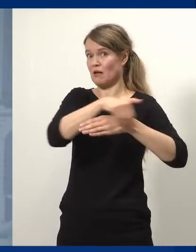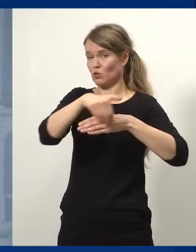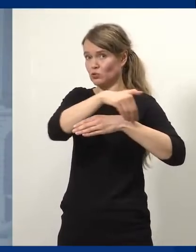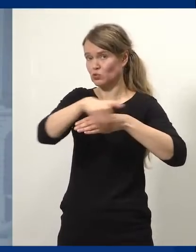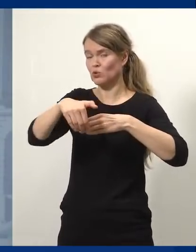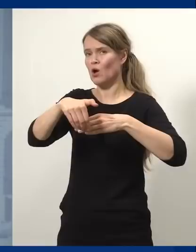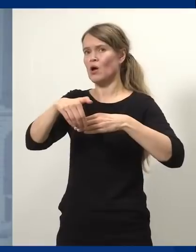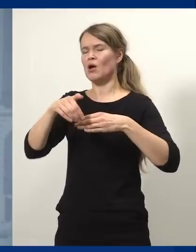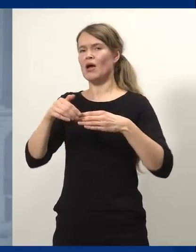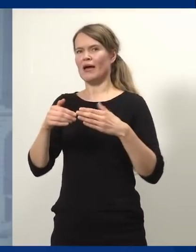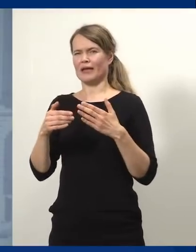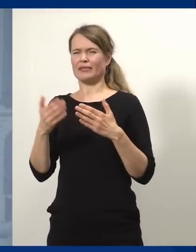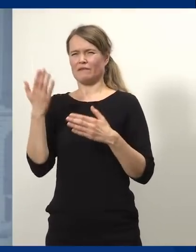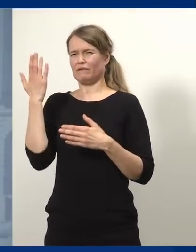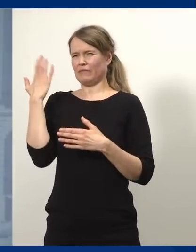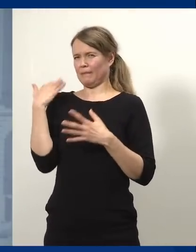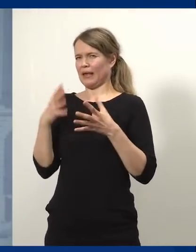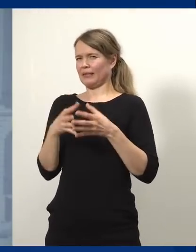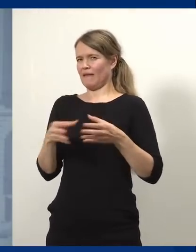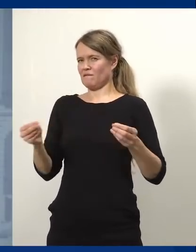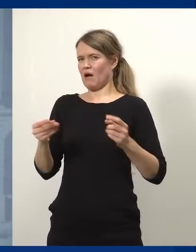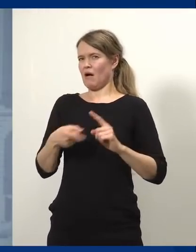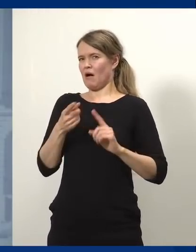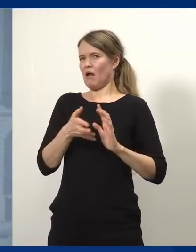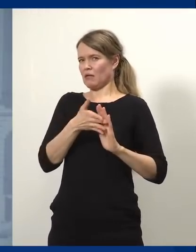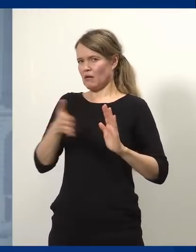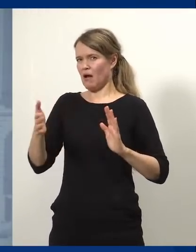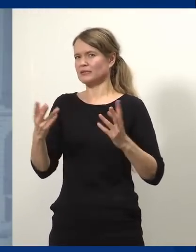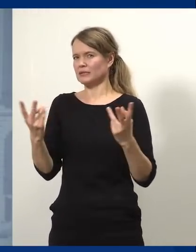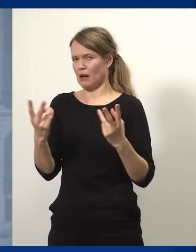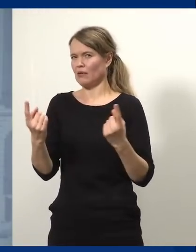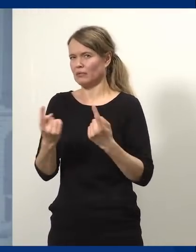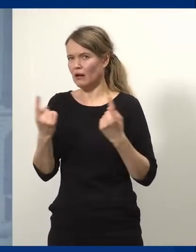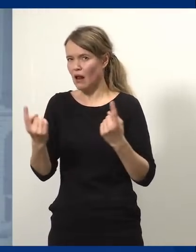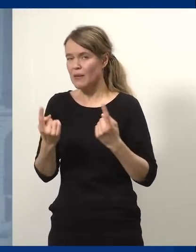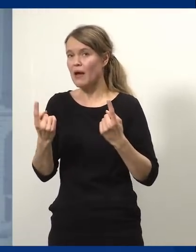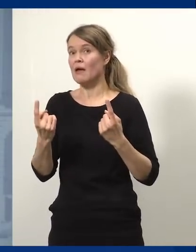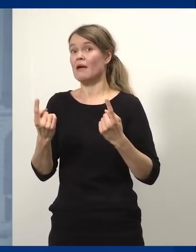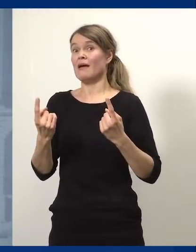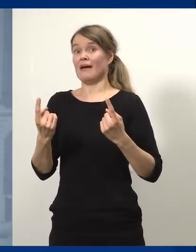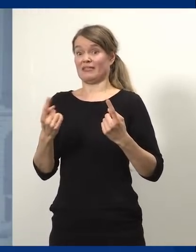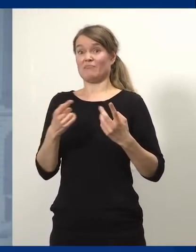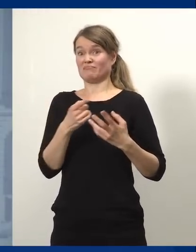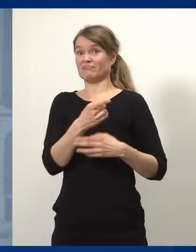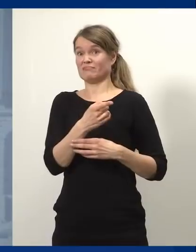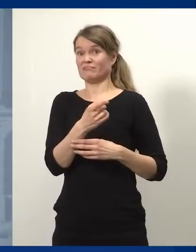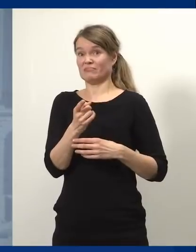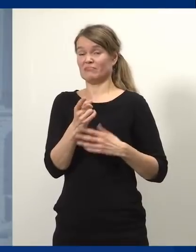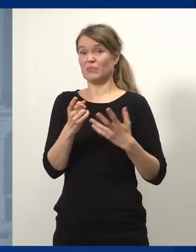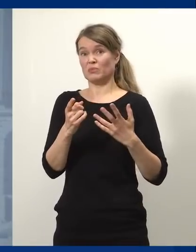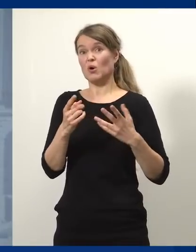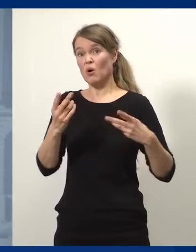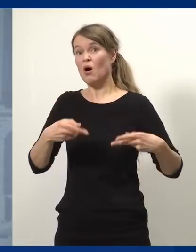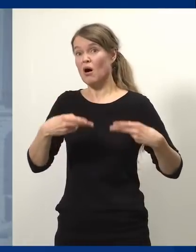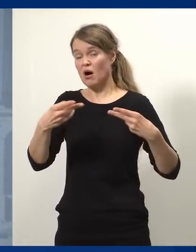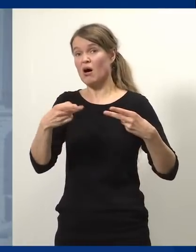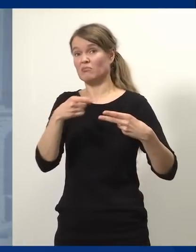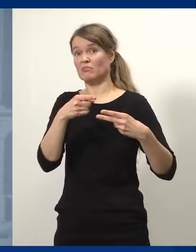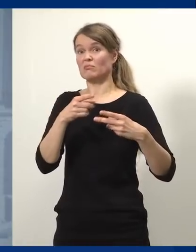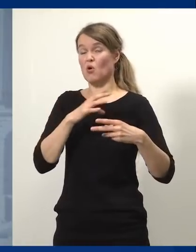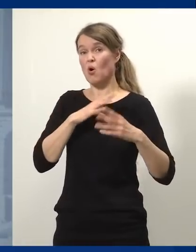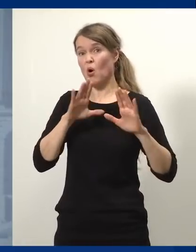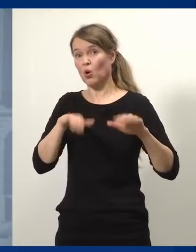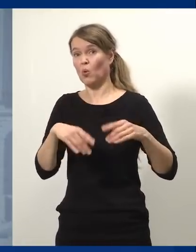ollut käytännössä viime keväästä lähtien se tilanne, että ravintoloiden osalta tätä sääntelyä on tehty jatkuvasti. Niin